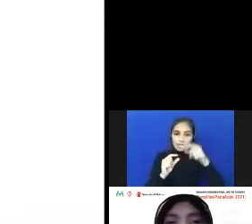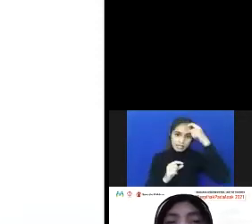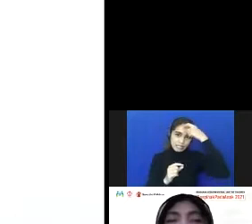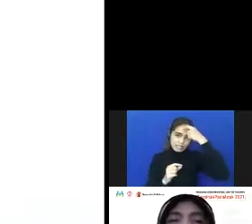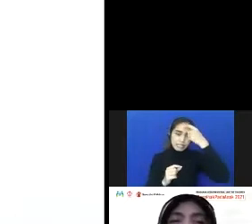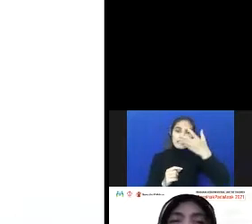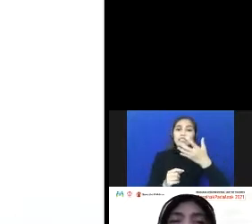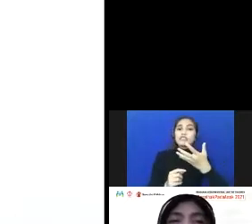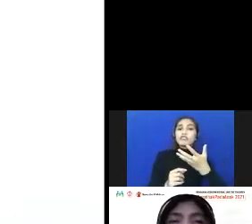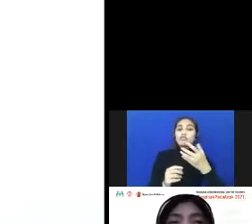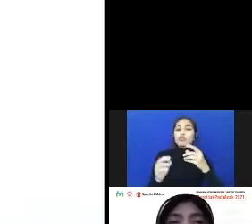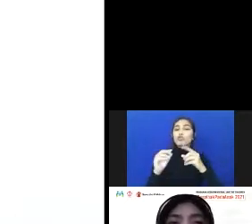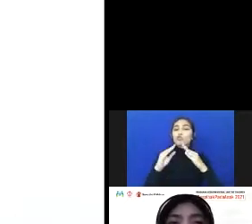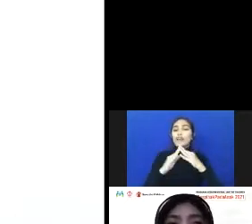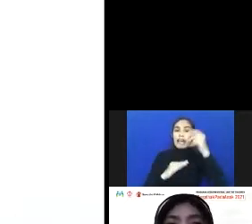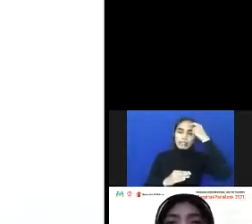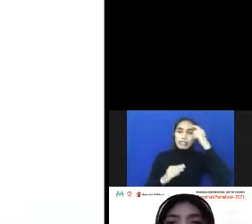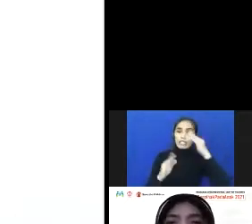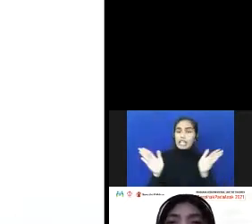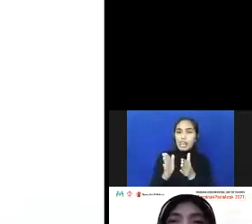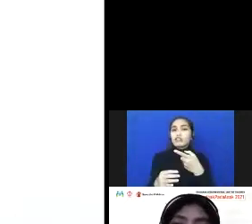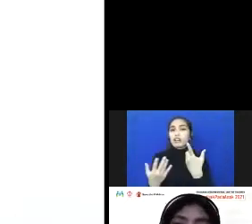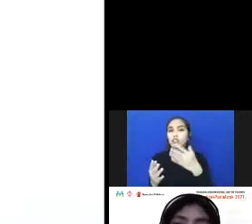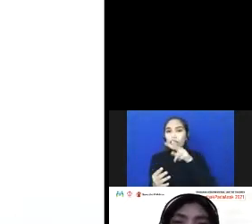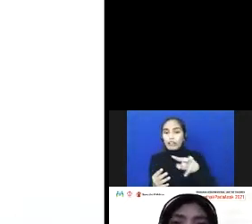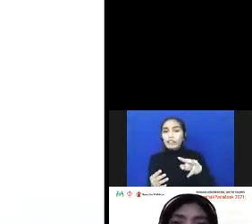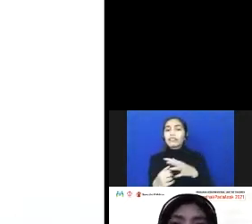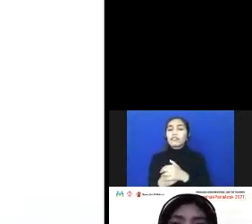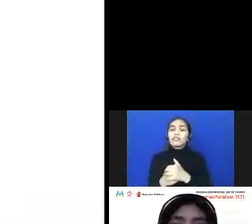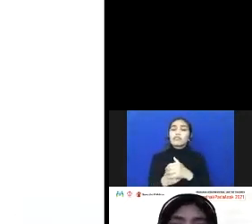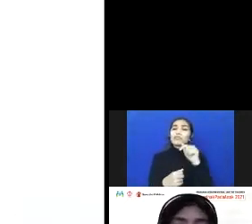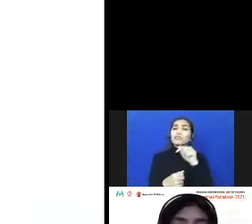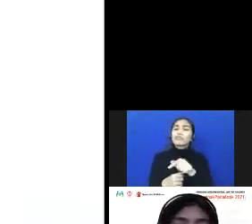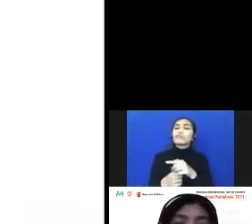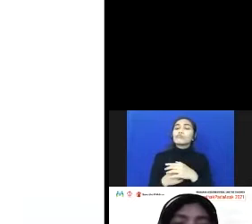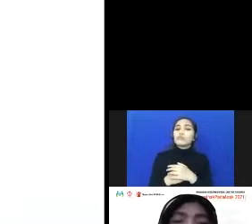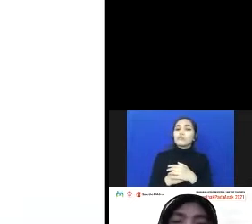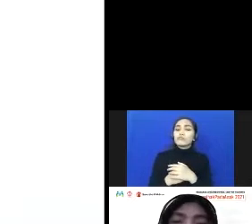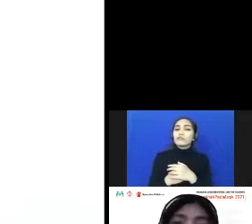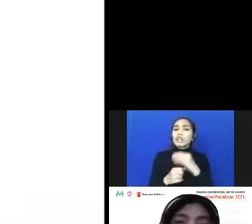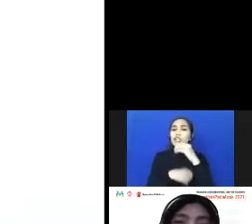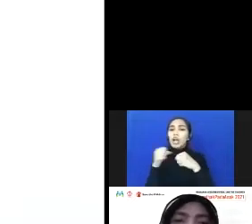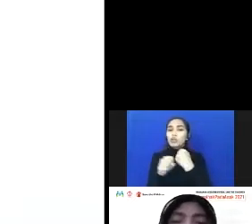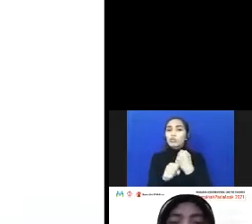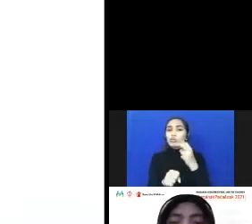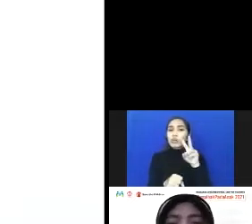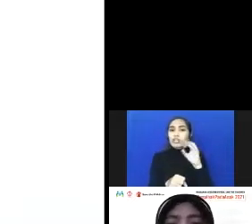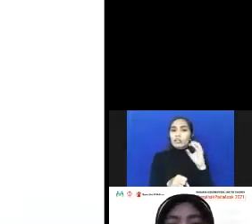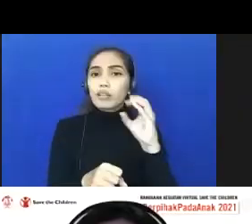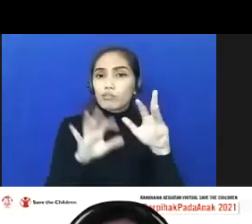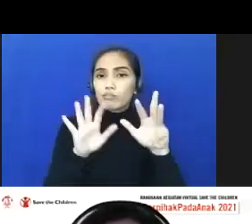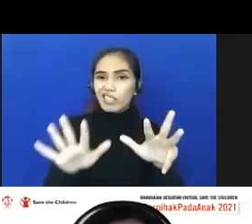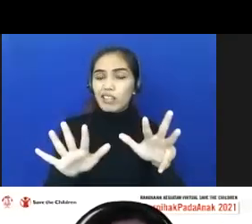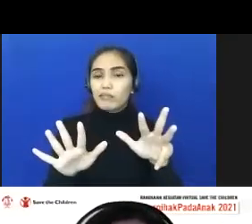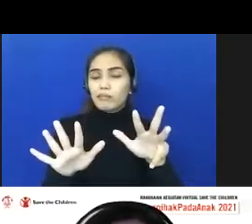Namun kalau melihat persentase balita yang dilayani MTBS di Kabupaten Bandung, ini pada